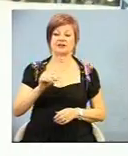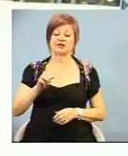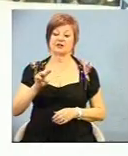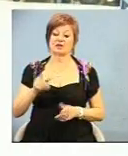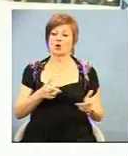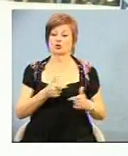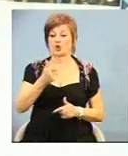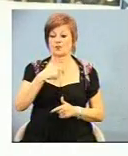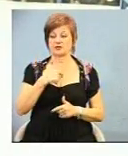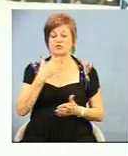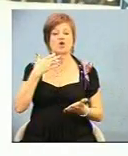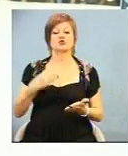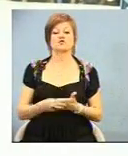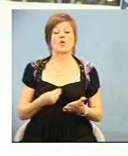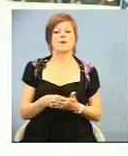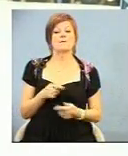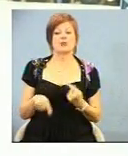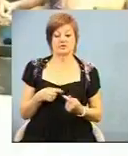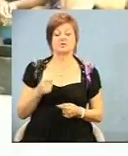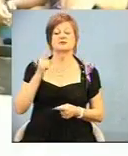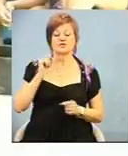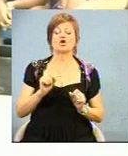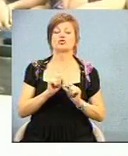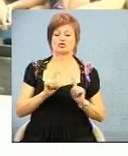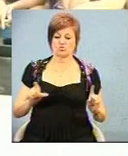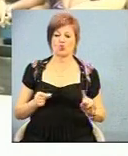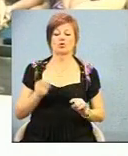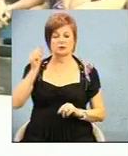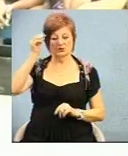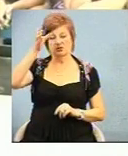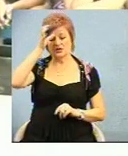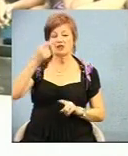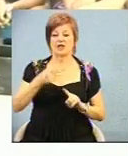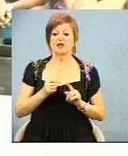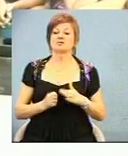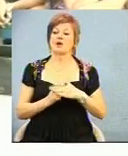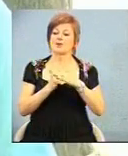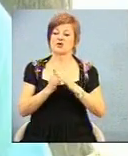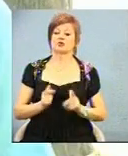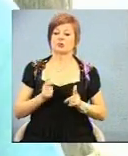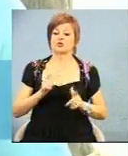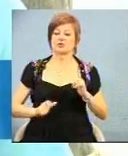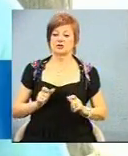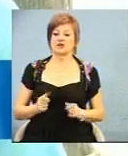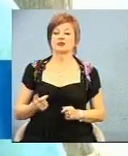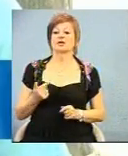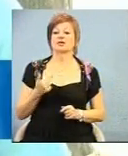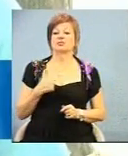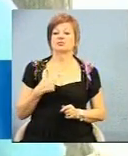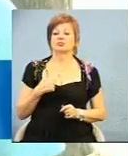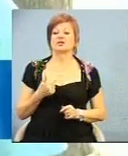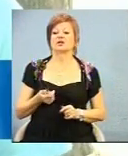себе до власного бізнесу. Розуміє, що шкільні знання – база для подальшого успішного вступу до вишів. Чу язики,